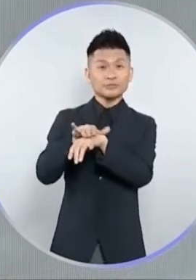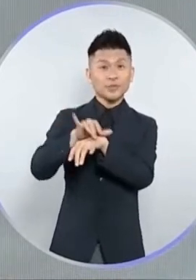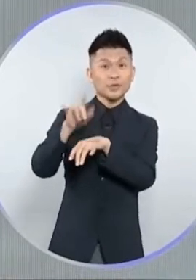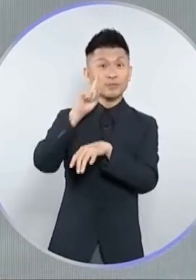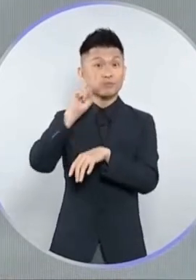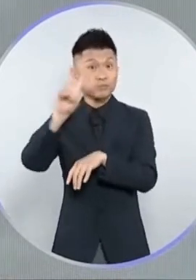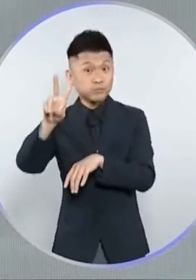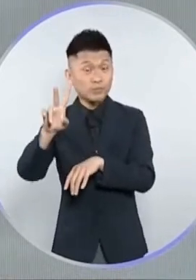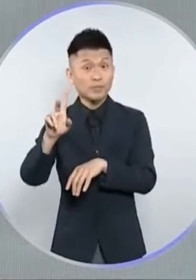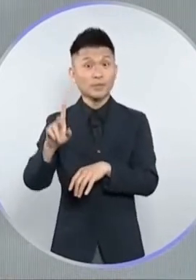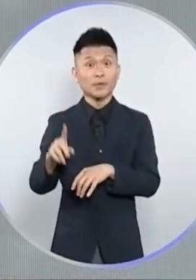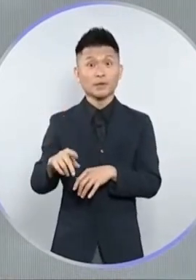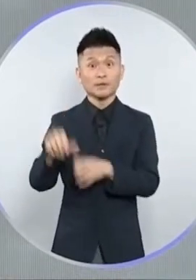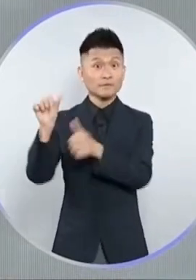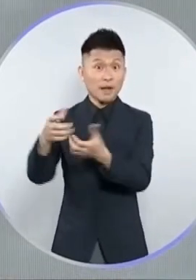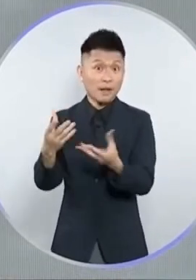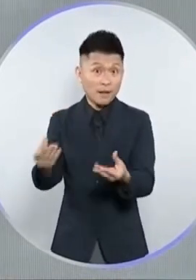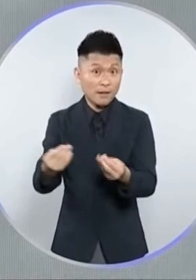我阁讲较实在啦，